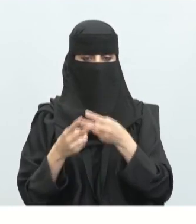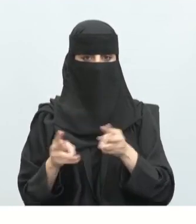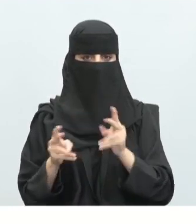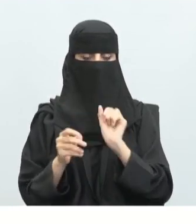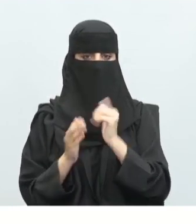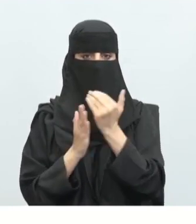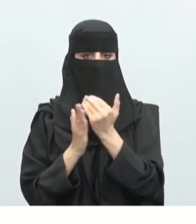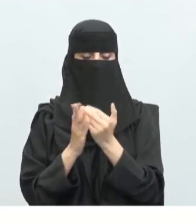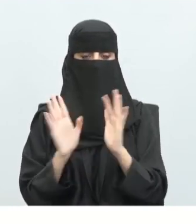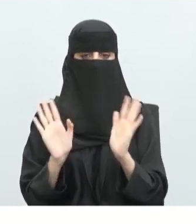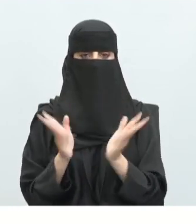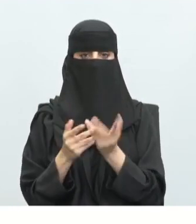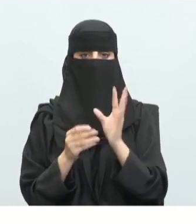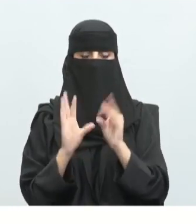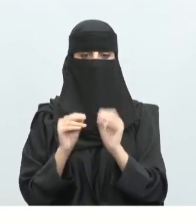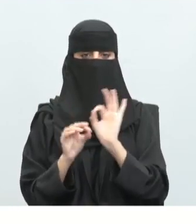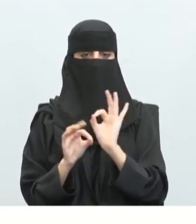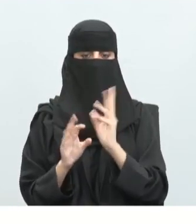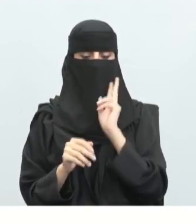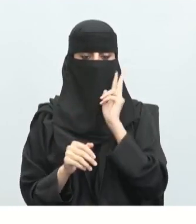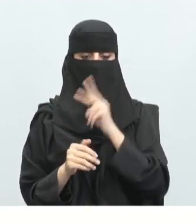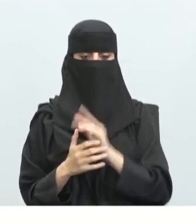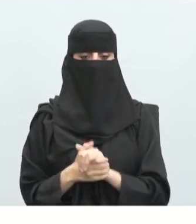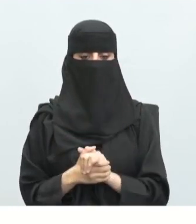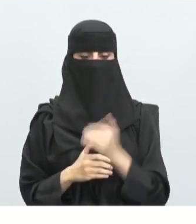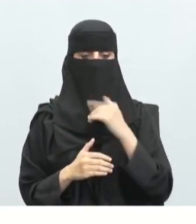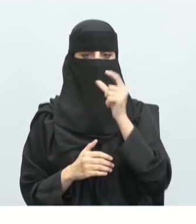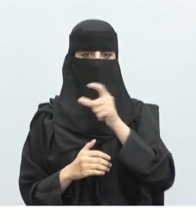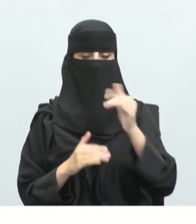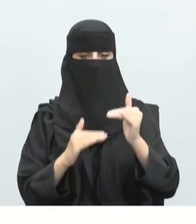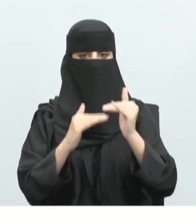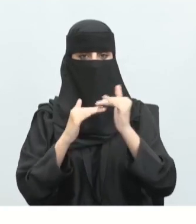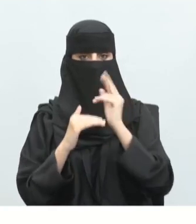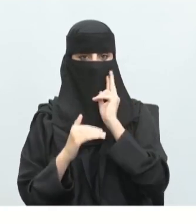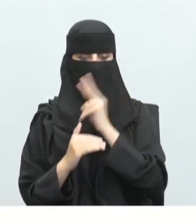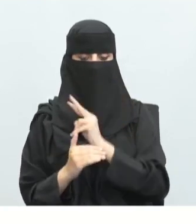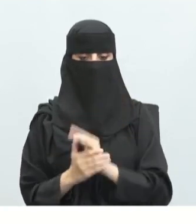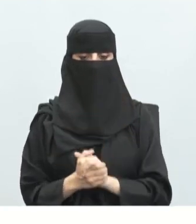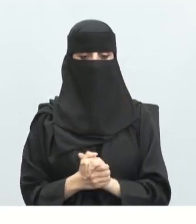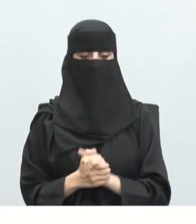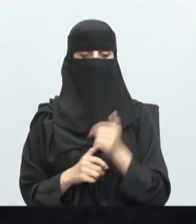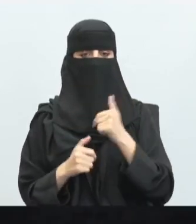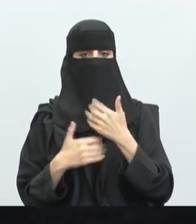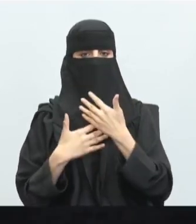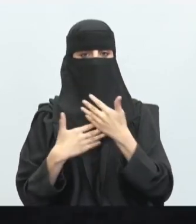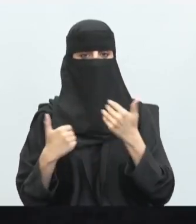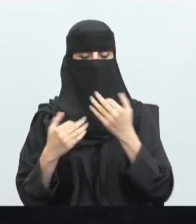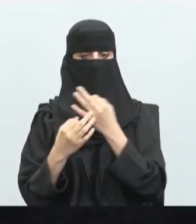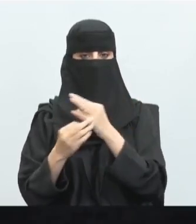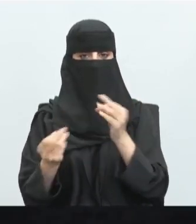سرد اي قصه مثلا اقول زملائي الاعزاء ايضا انتم